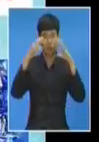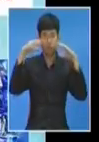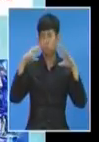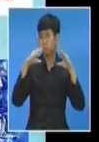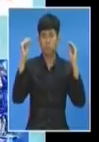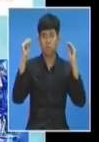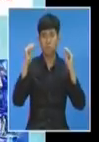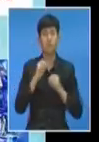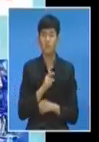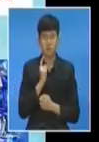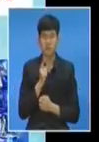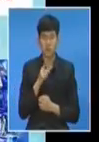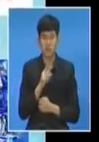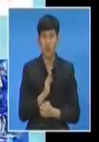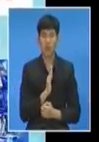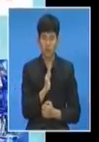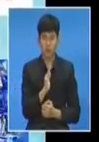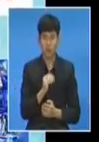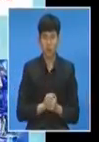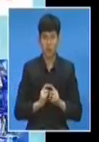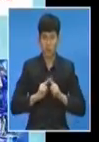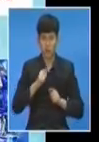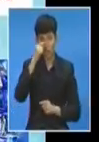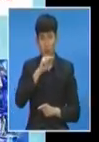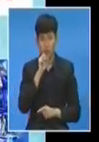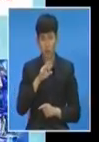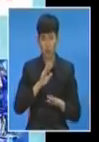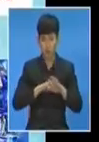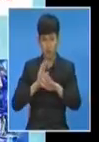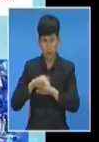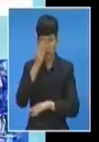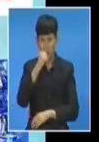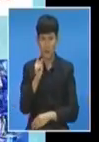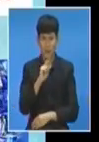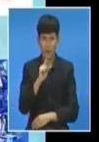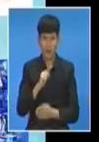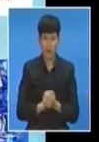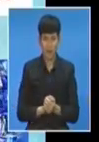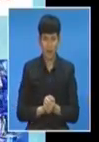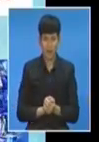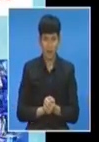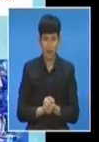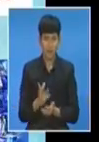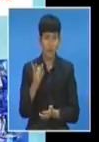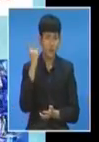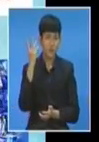ชัวร์ครับของเราว่าไงของเราบอกว่าเมื่อวานซืนนี้ฝนตก